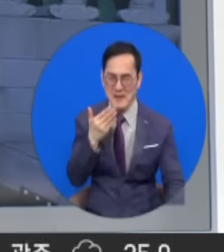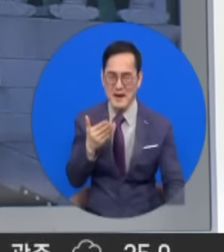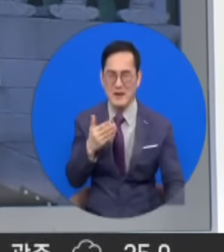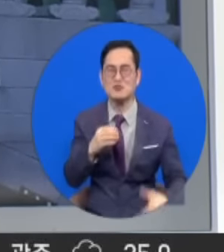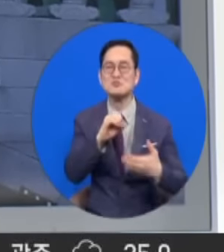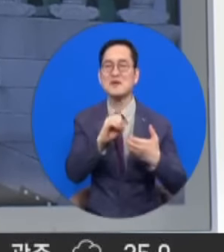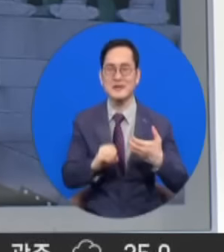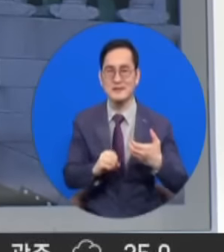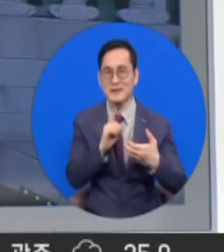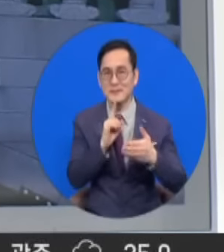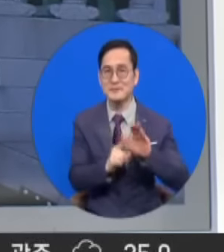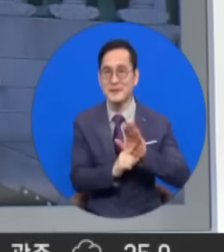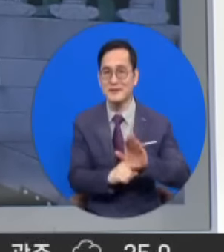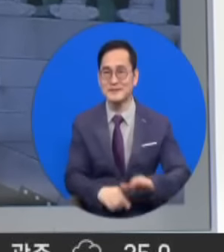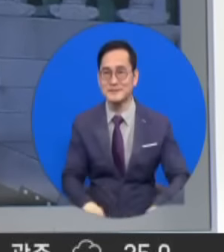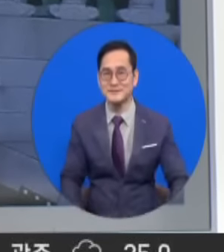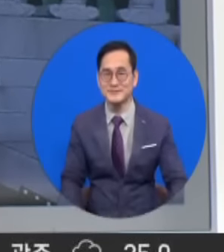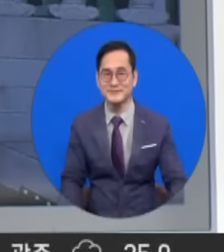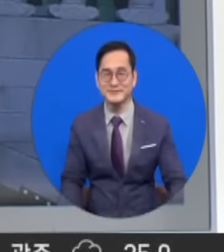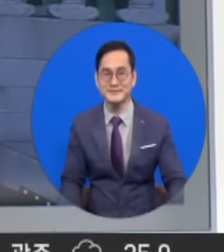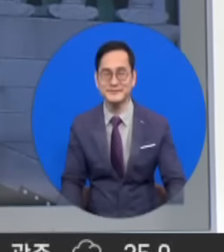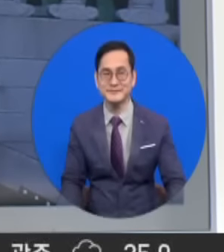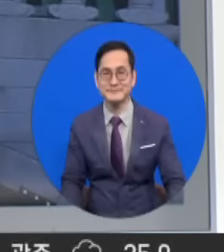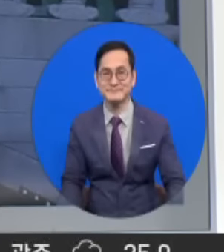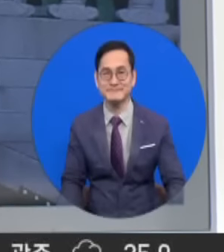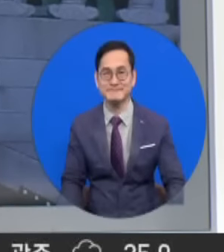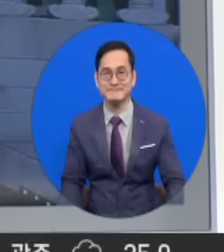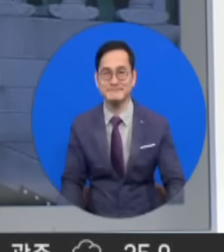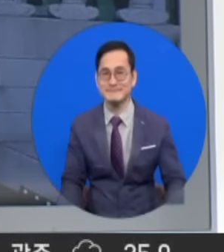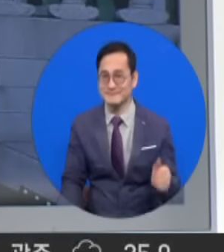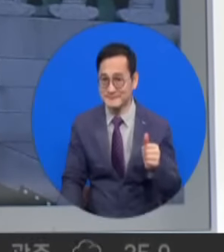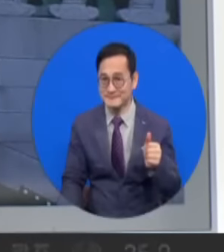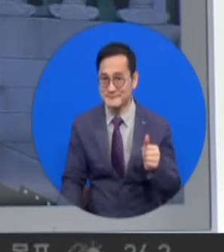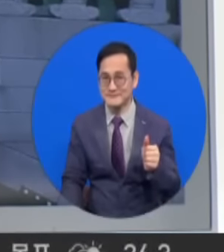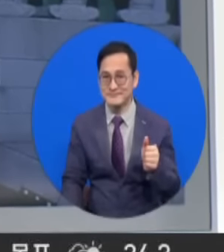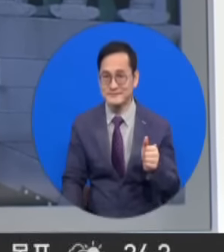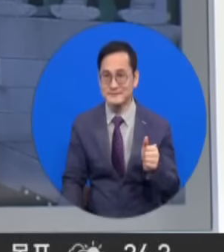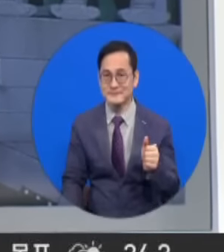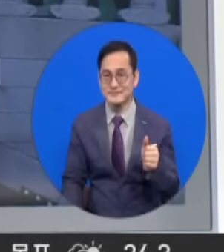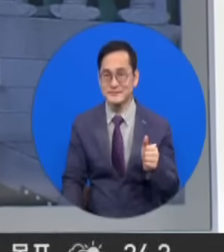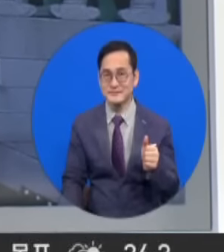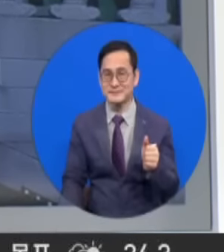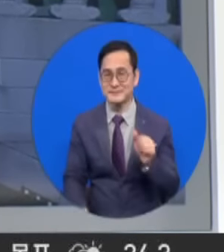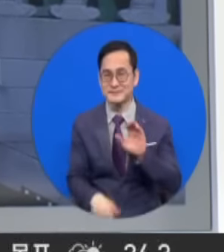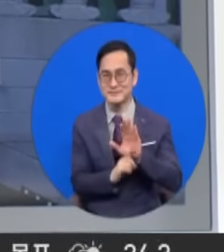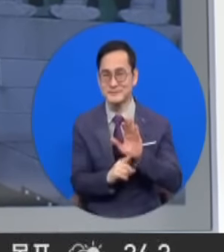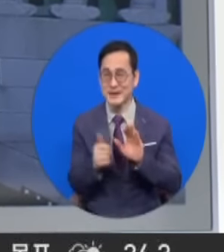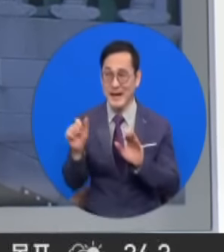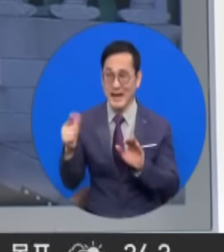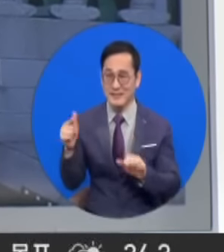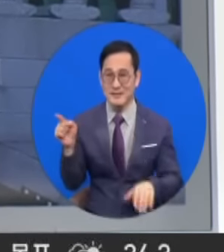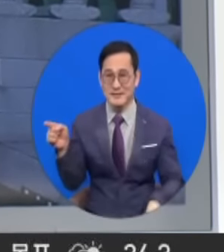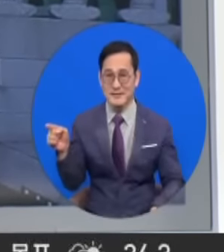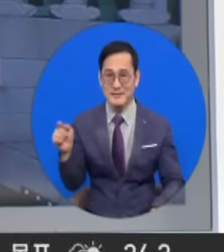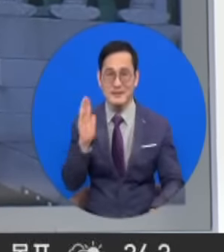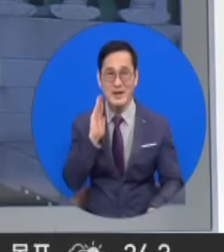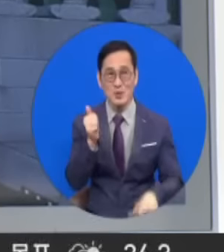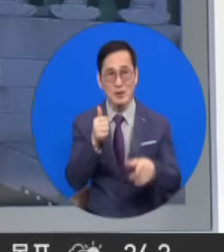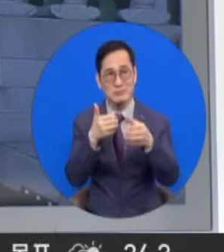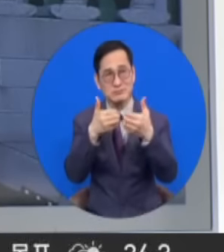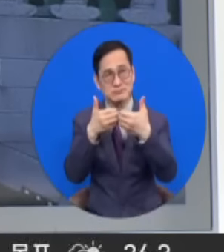채널A 정치 시그널에 이뇨한 의원이 출연을 했습니다. 흥미로운 발언들을 많이 했습니다. 한동훈 후보가 대통령에게